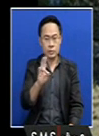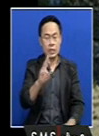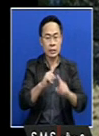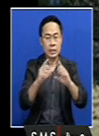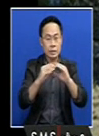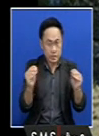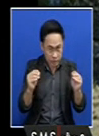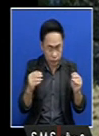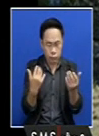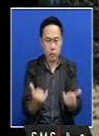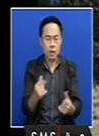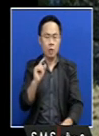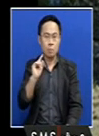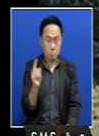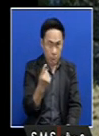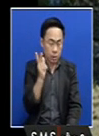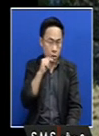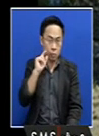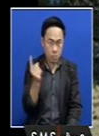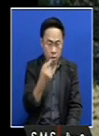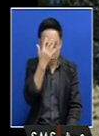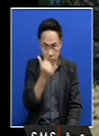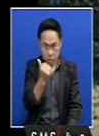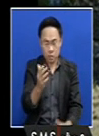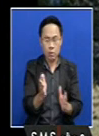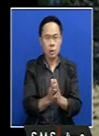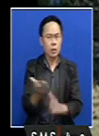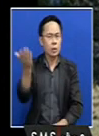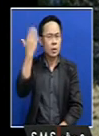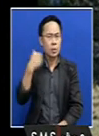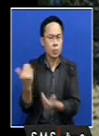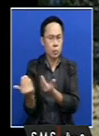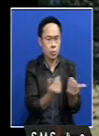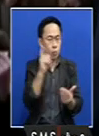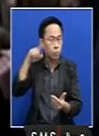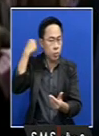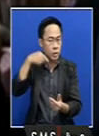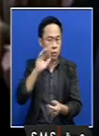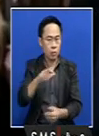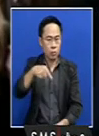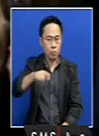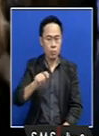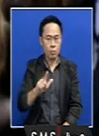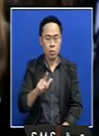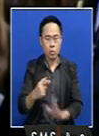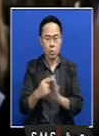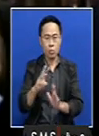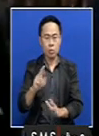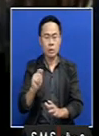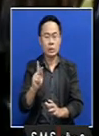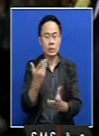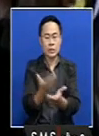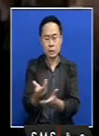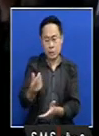ก็เงียบไปจนวันนี้กลับมาเป็นข่าวอีกครั้งหนึ่งคดีในครั้งนั้นครับลูกสาวของ Paulเกอร์นะครับได้รับเงินชด